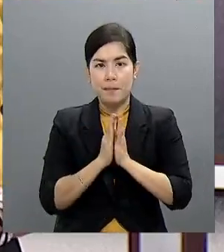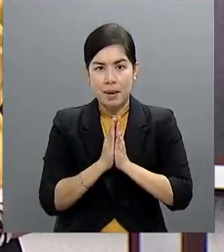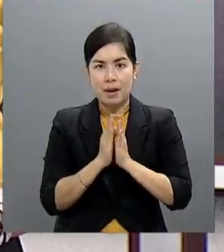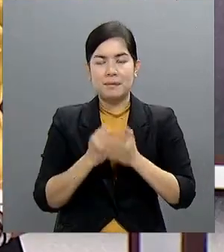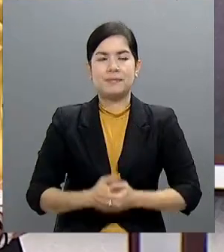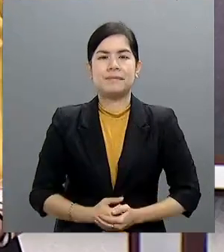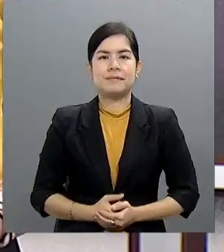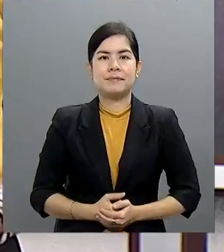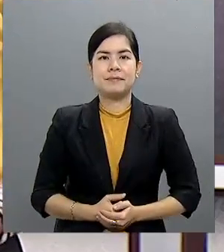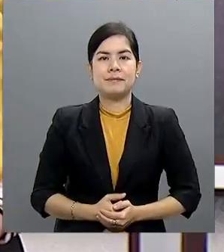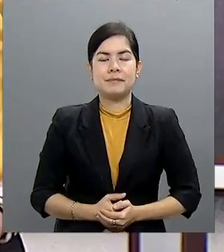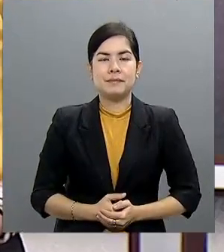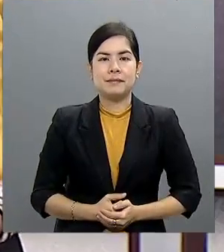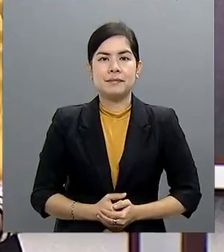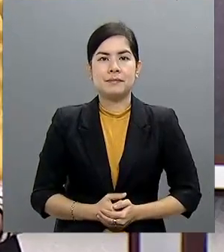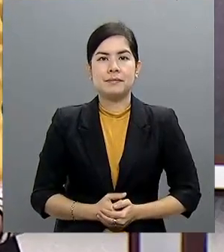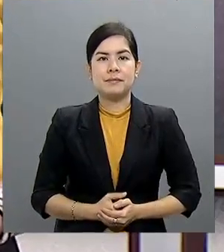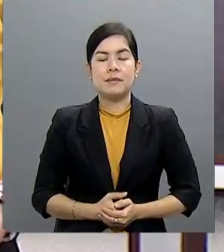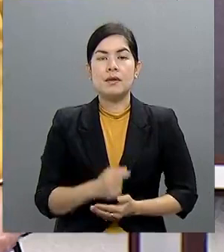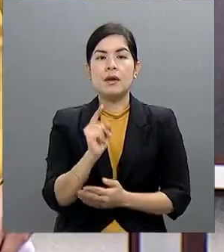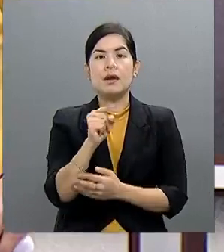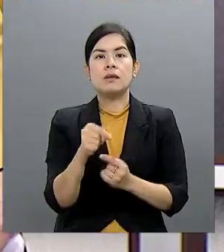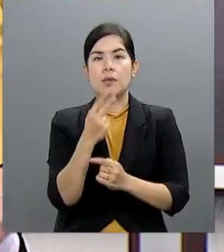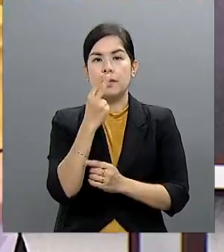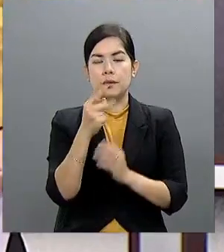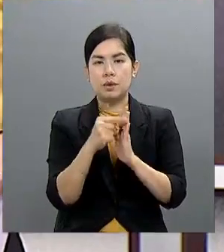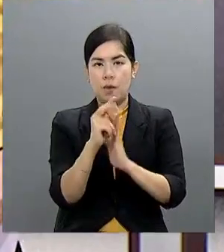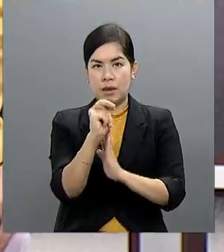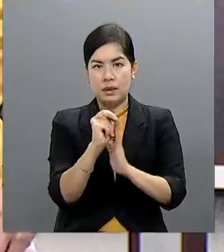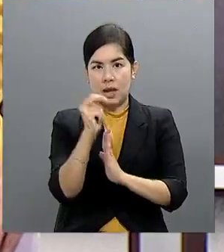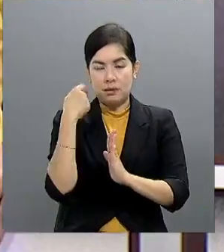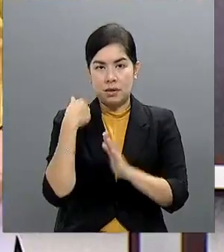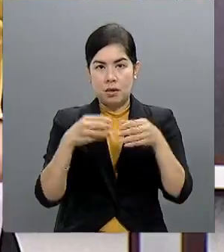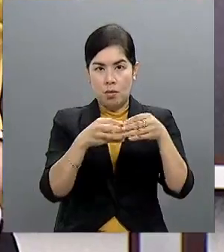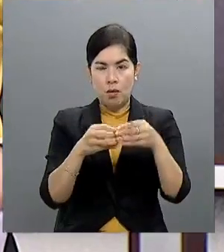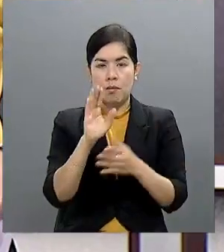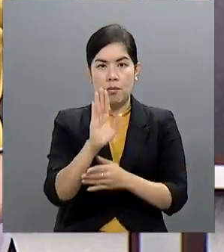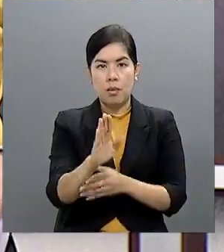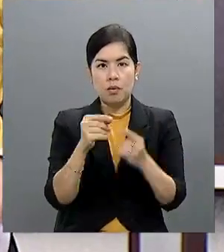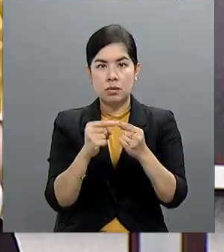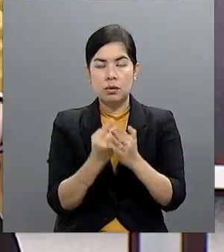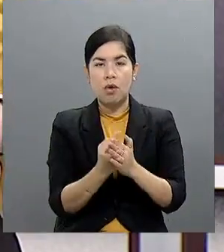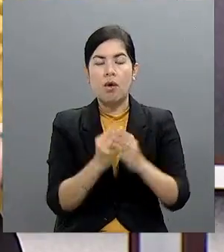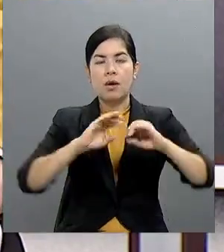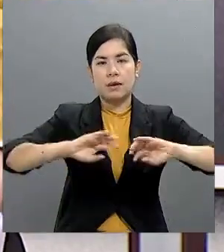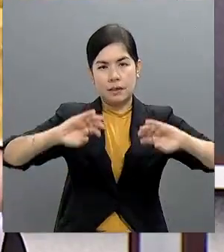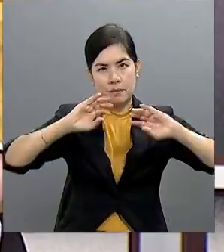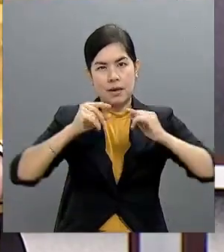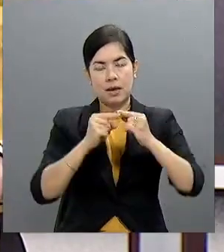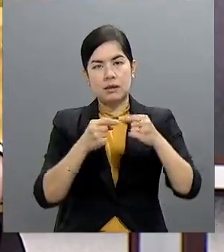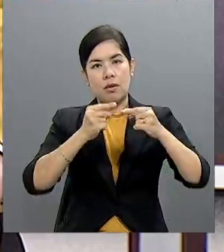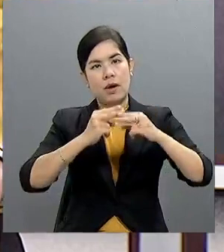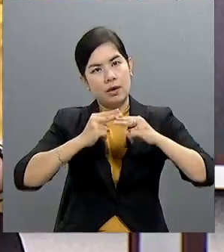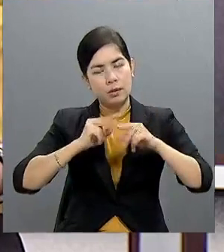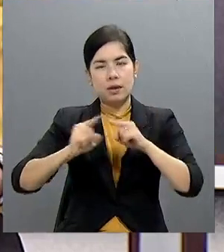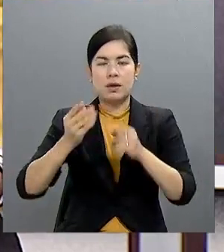ในปีนี้เนี่ยนะคะที่จังหวัดน่านค่ะเขามีการรวมตัวกันนะคะของหน่วยงานภาครัฐเอกชนท้องถิ่นต่างๆค่ะปฏิญาณ